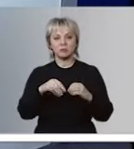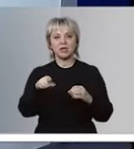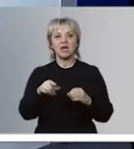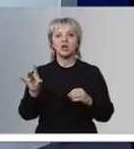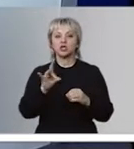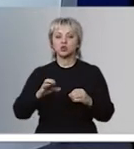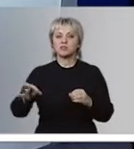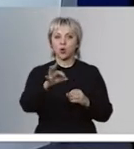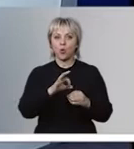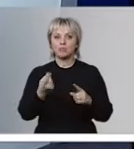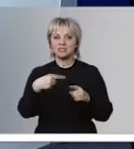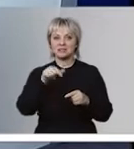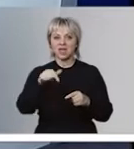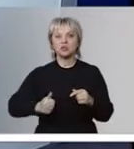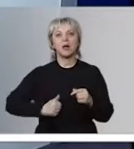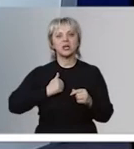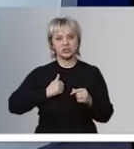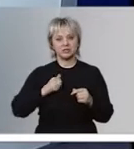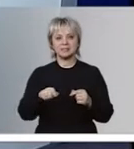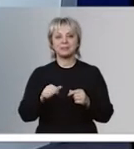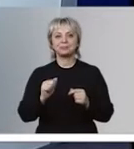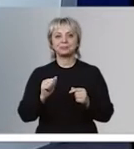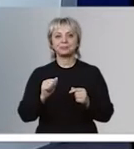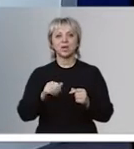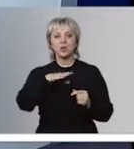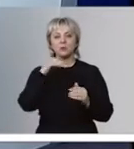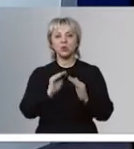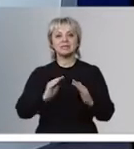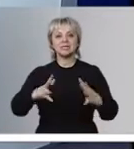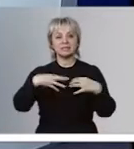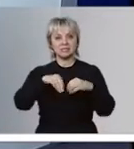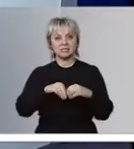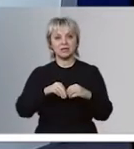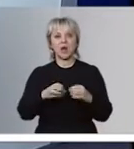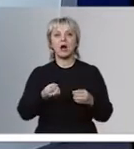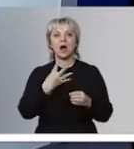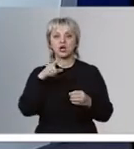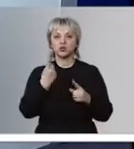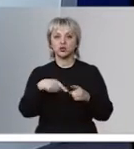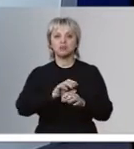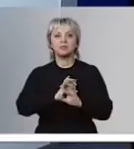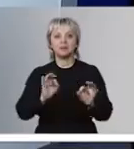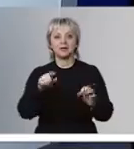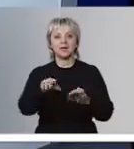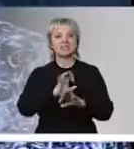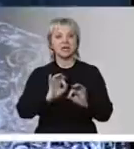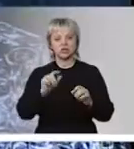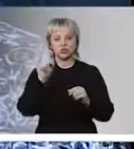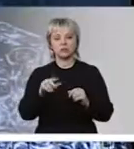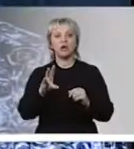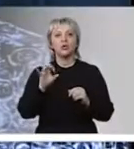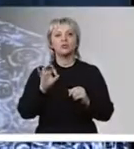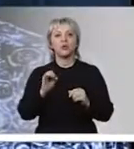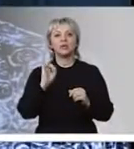и Ростовская область этим гордится. Многодетные семьи хорошо, это прекрасно, замечательно.